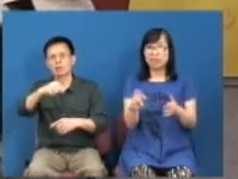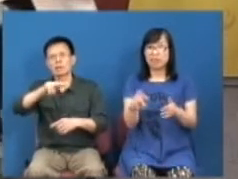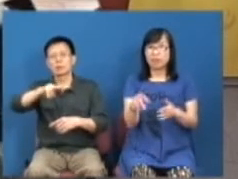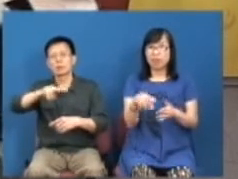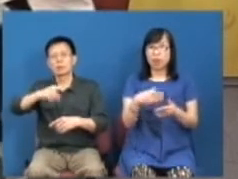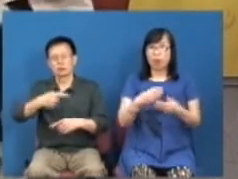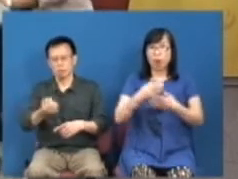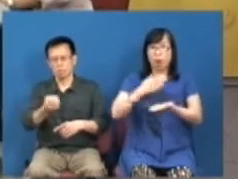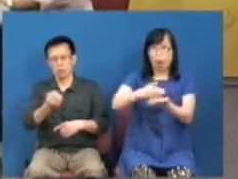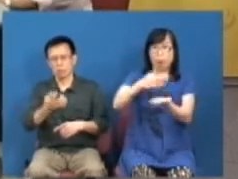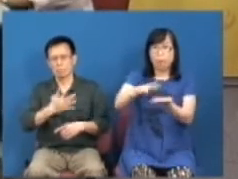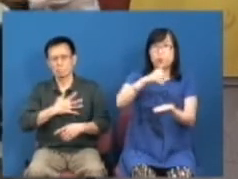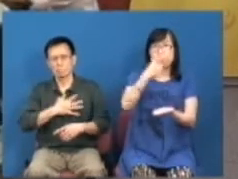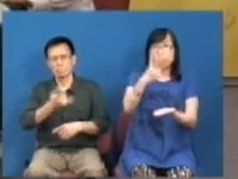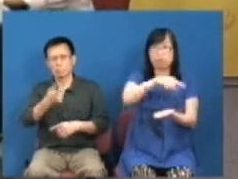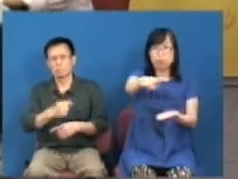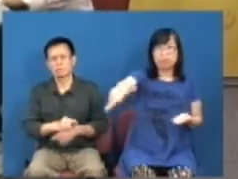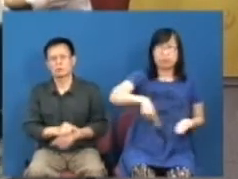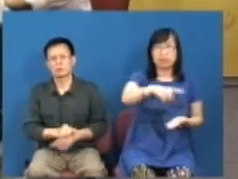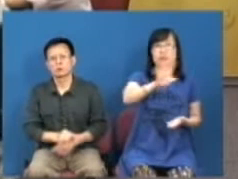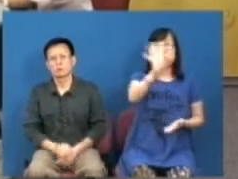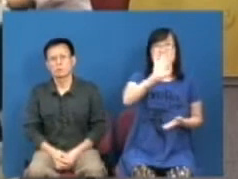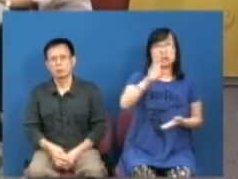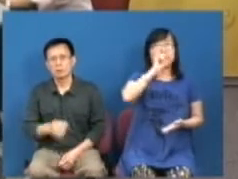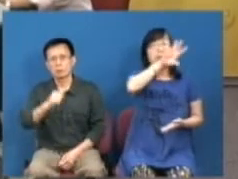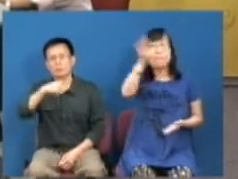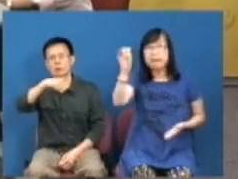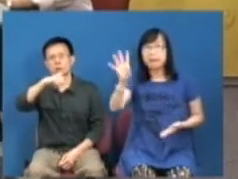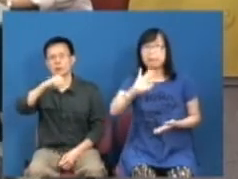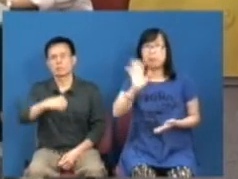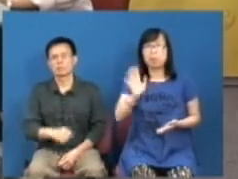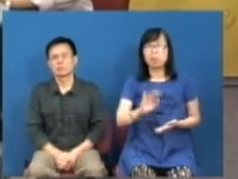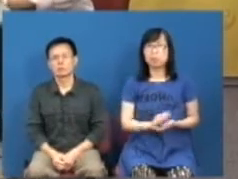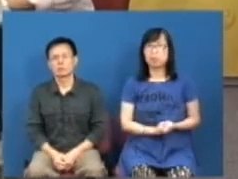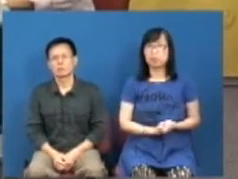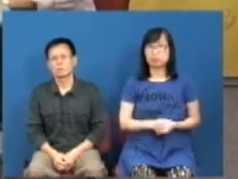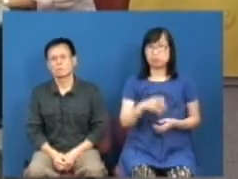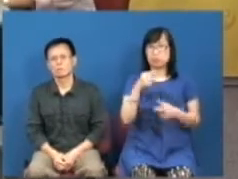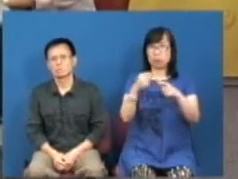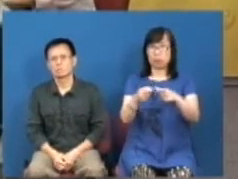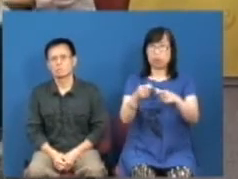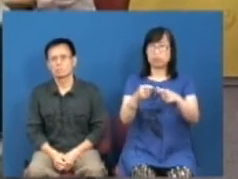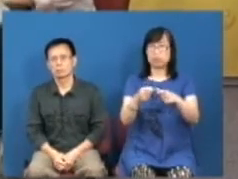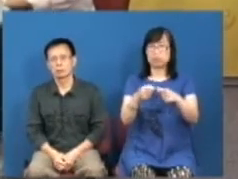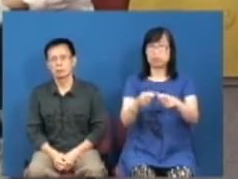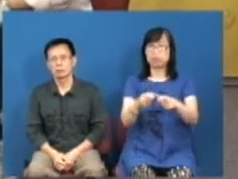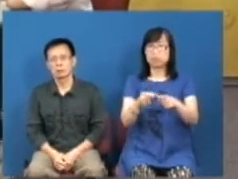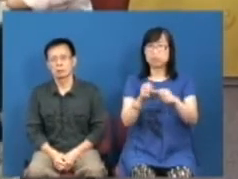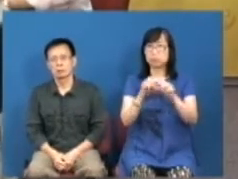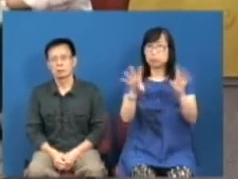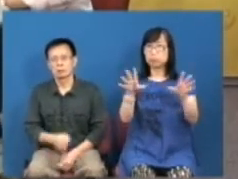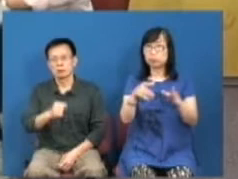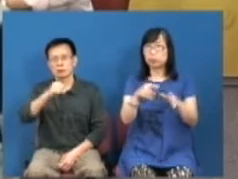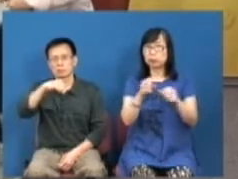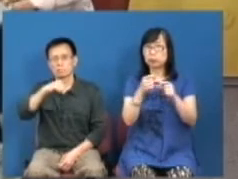行會話我撥兩塊地嚇，咁你其實都唔使諮詢嘅喎，我撥兩塊地，即係為咗嗰個公眾利益啊嘛。 係咯， 喂，港鐵啊